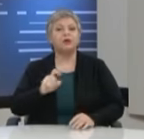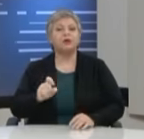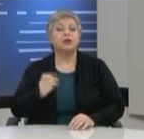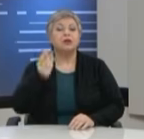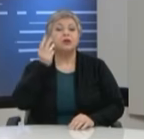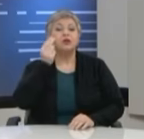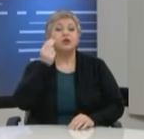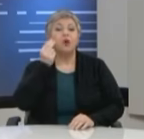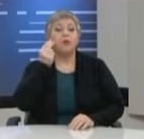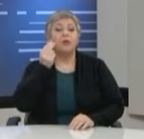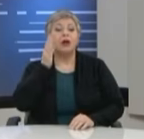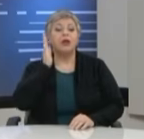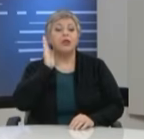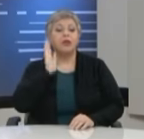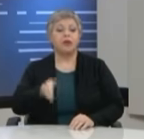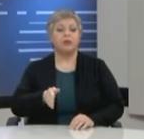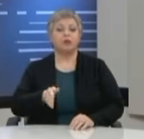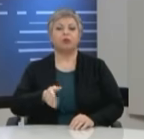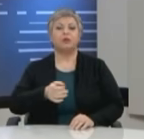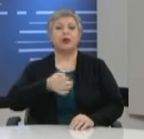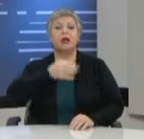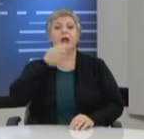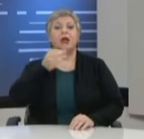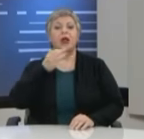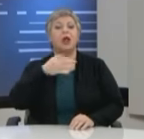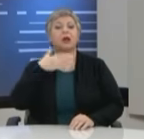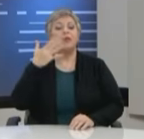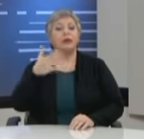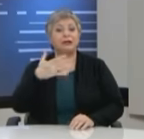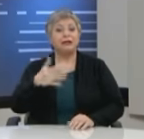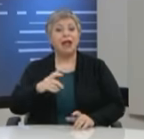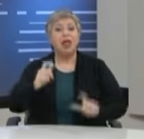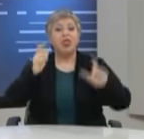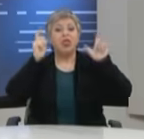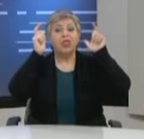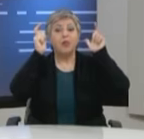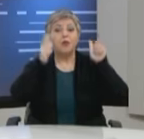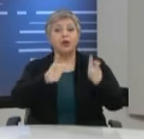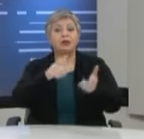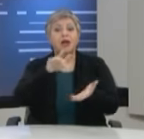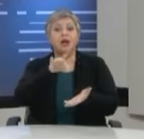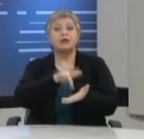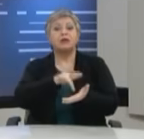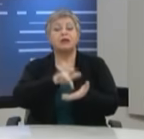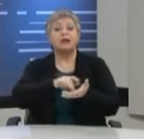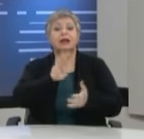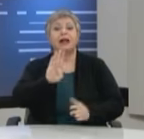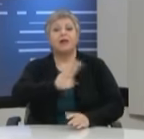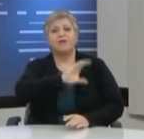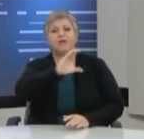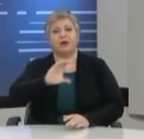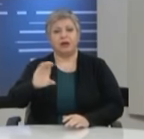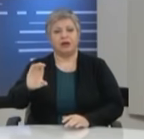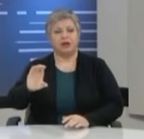λέγονται ακόμα και Δημοκρατία της Κεντρικής Βαλκανικής. Αλλά πάλι δεν θα συμφωνούσα και δεν θα συμφωνούσαμε